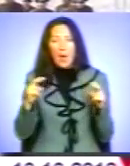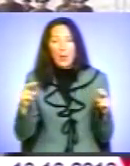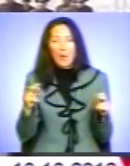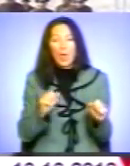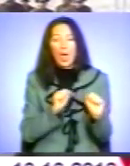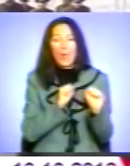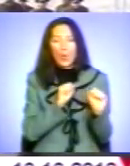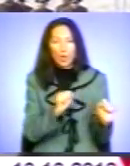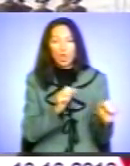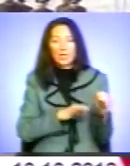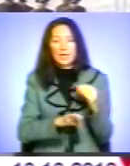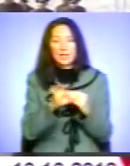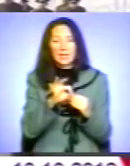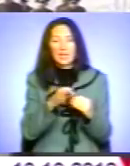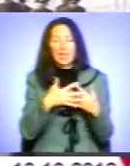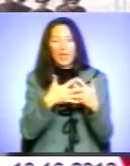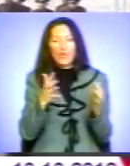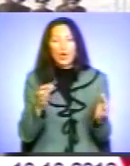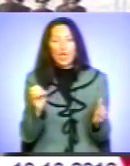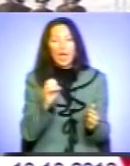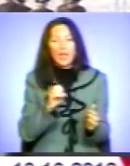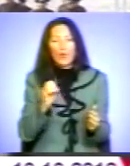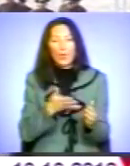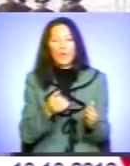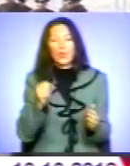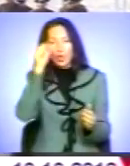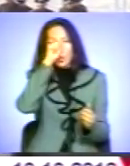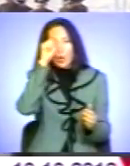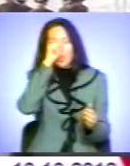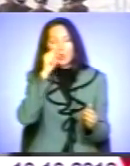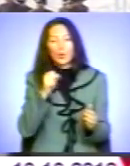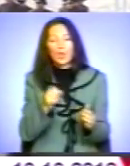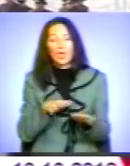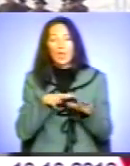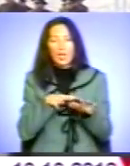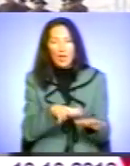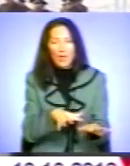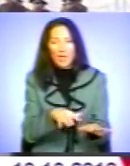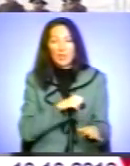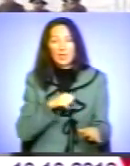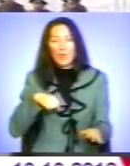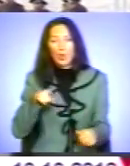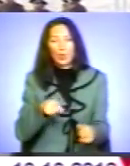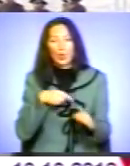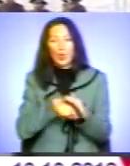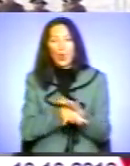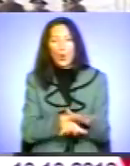ворота Європи від турецької, татарської навали. Саме тут коріння